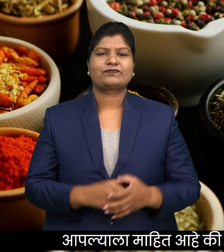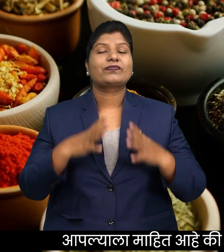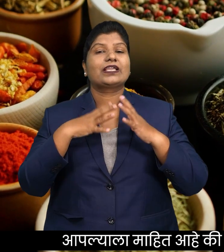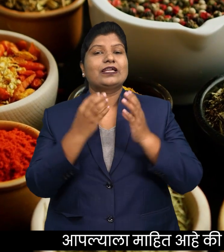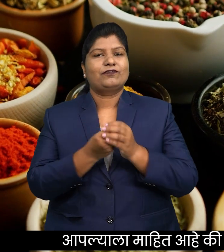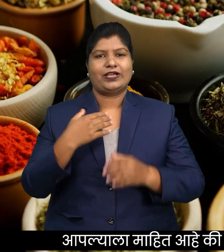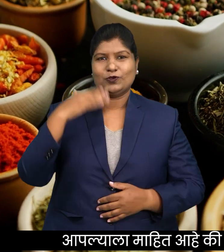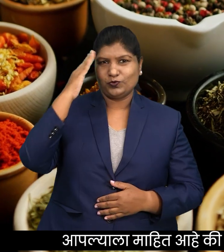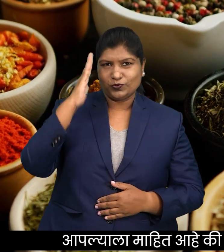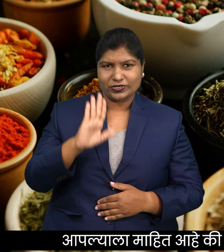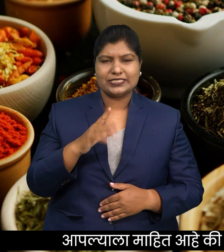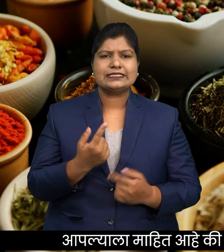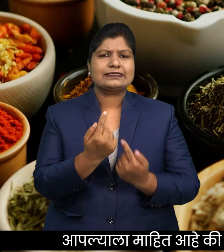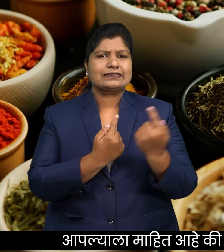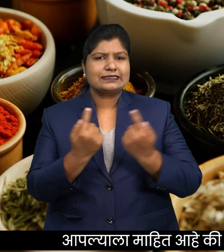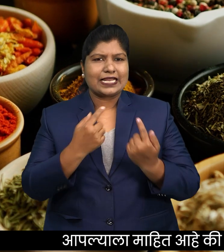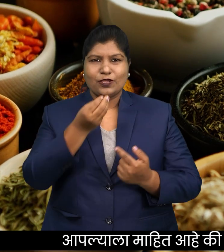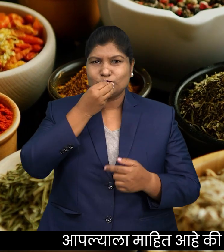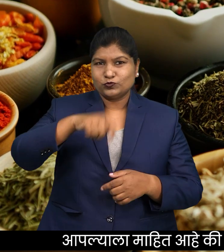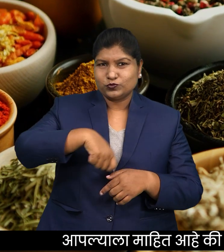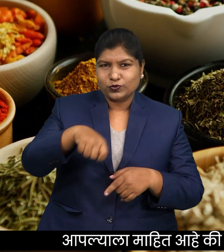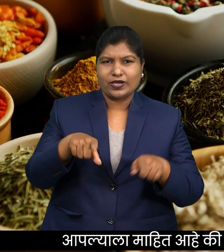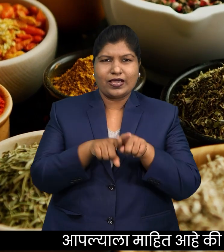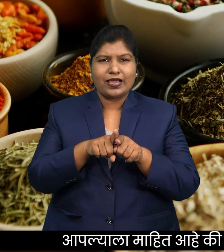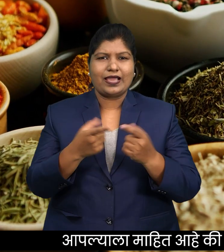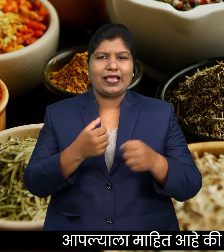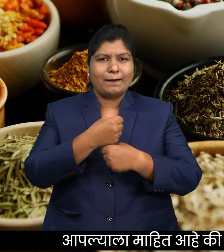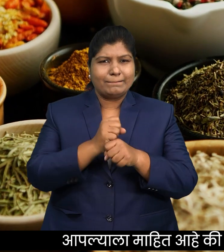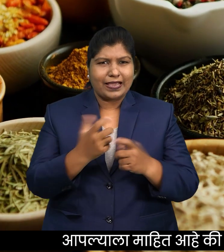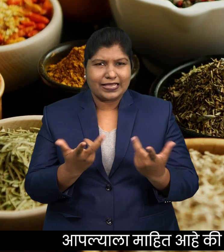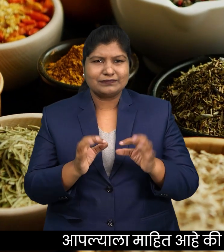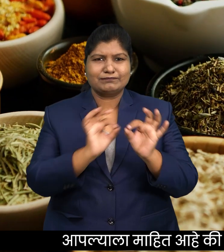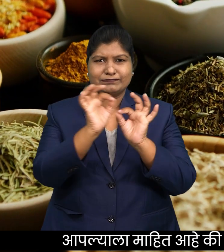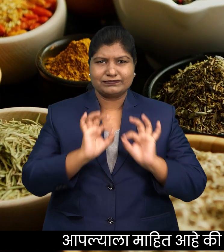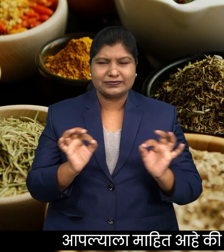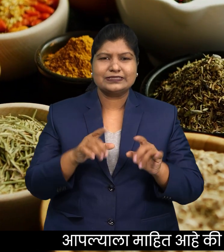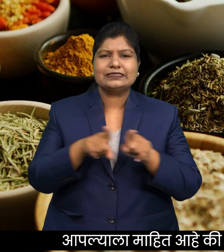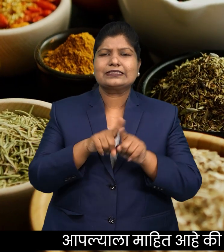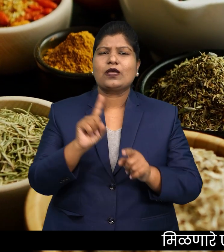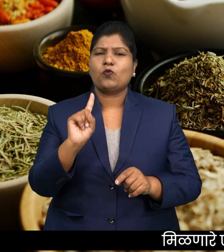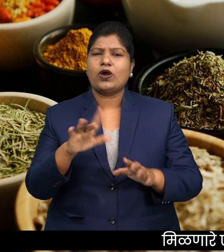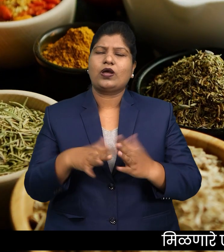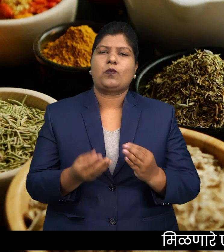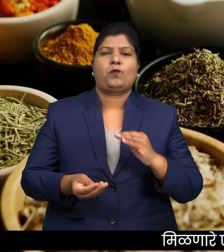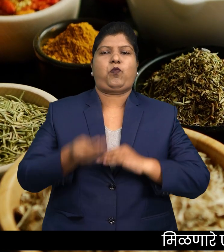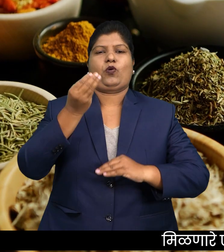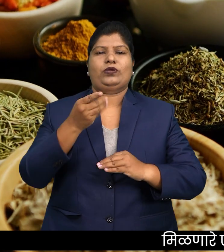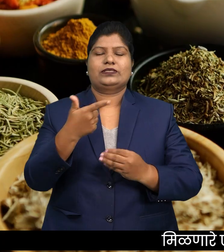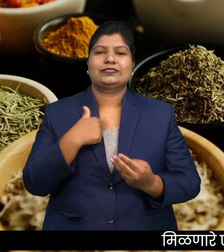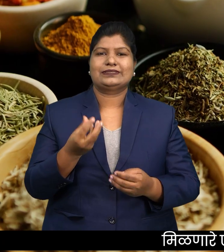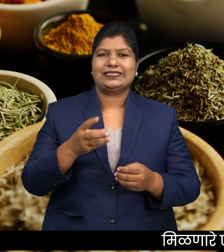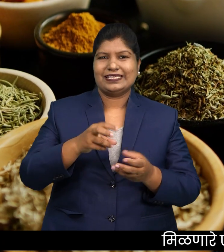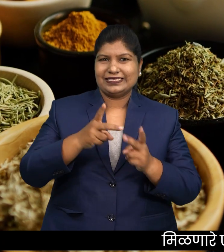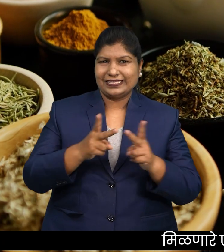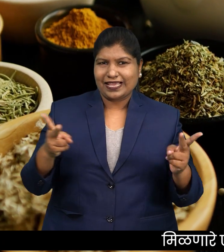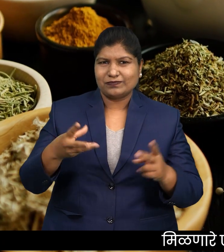आपल्याला माहीत आहे की प्रत्येक अन्नपदार्थात वनस्पती किंवा प्राण्यांपासून मिळणारे